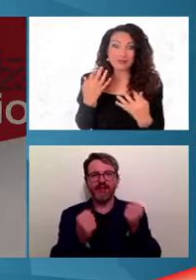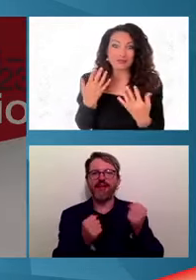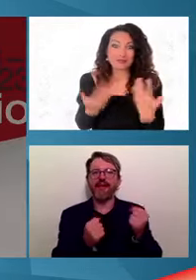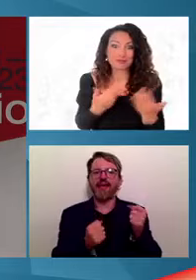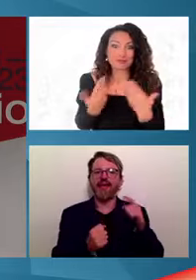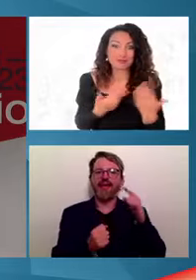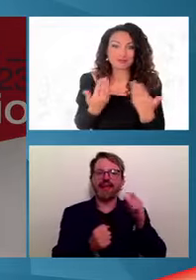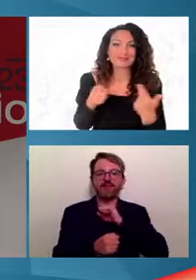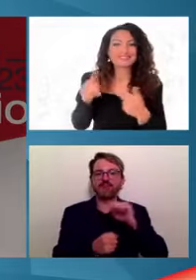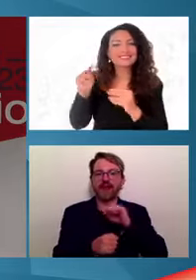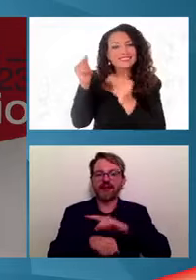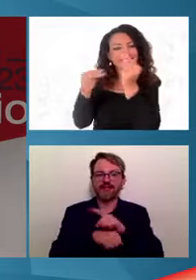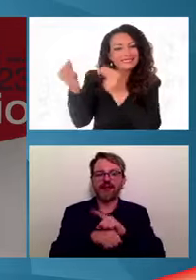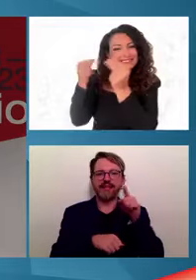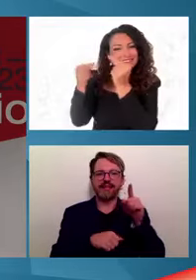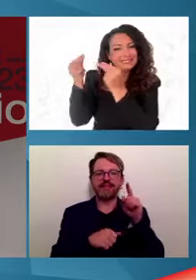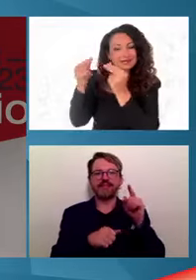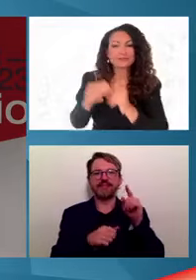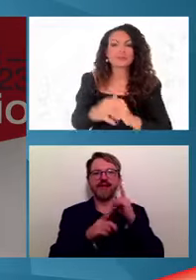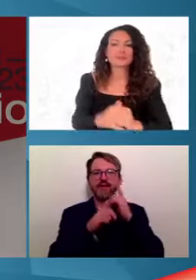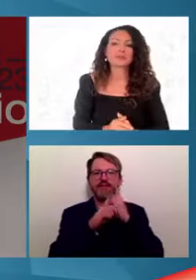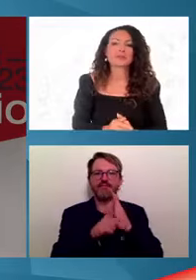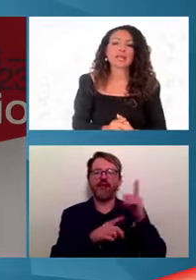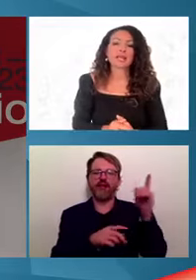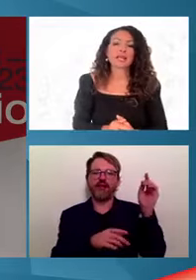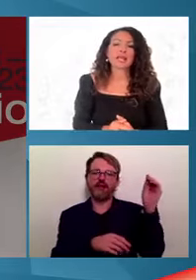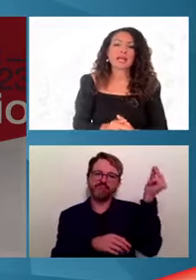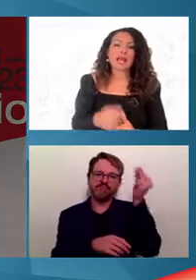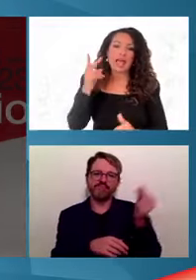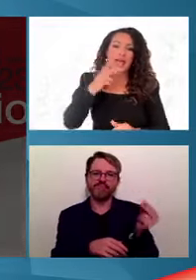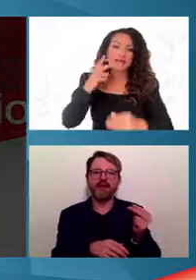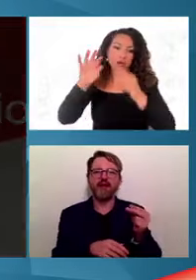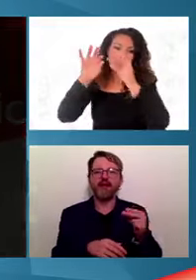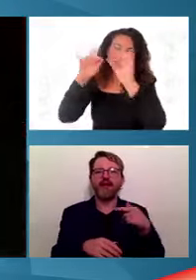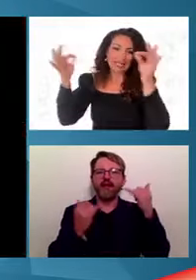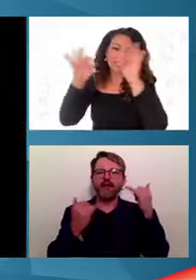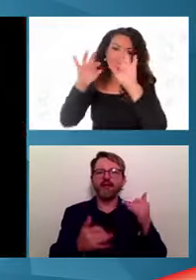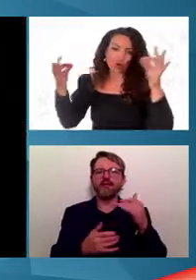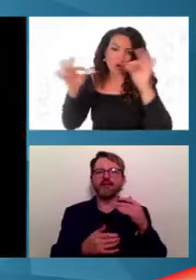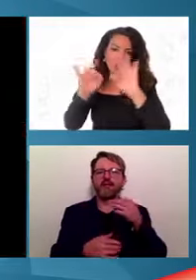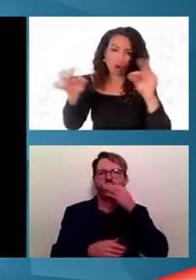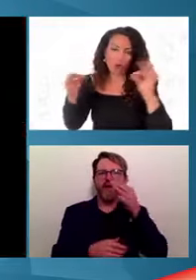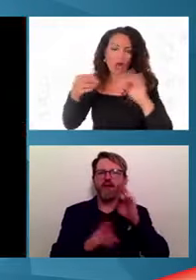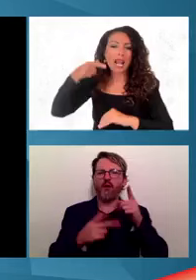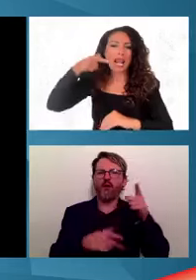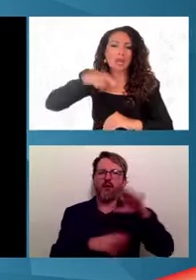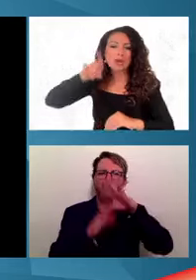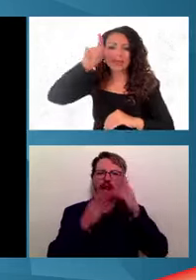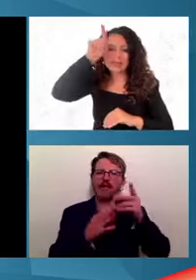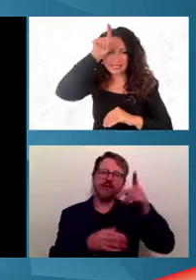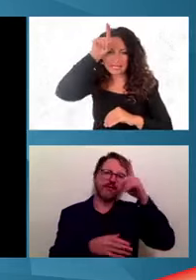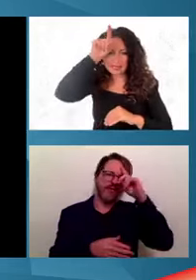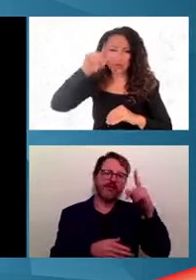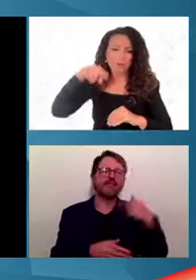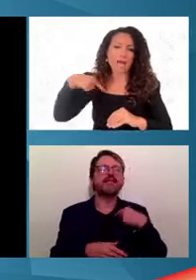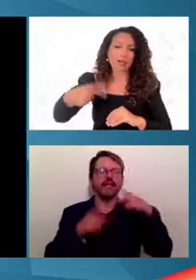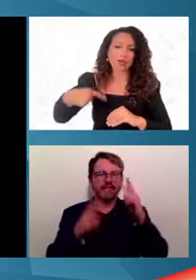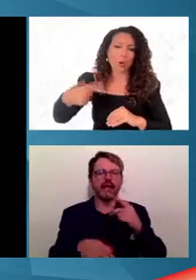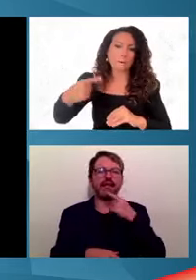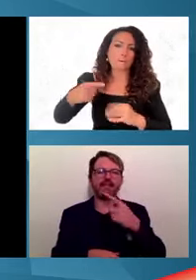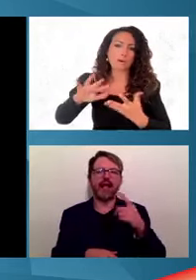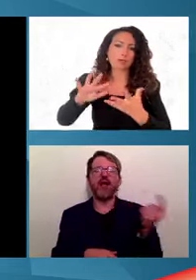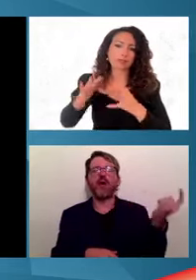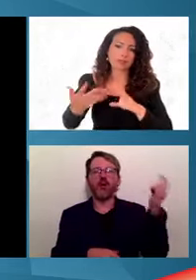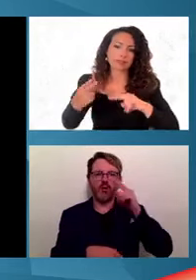perché tutto è scritto in tedesco, ovviamente dopo il tutto sarà anche, diciamo, trasferito in lingua italiana, però per motivi